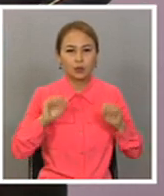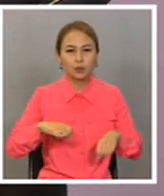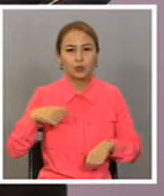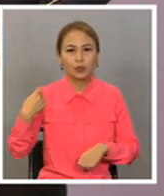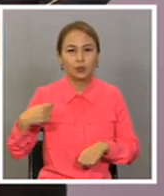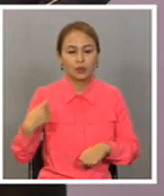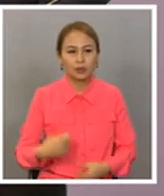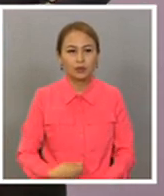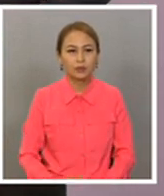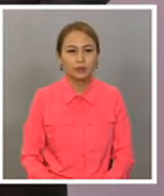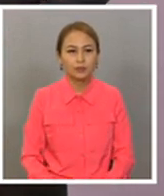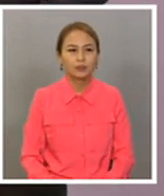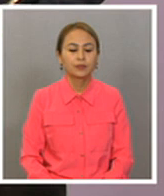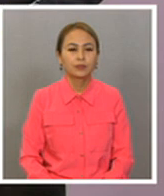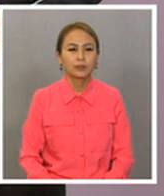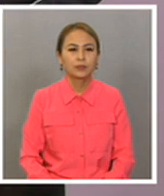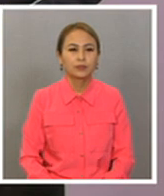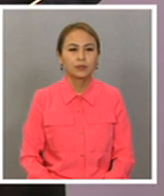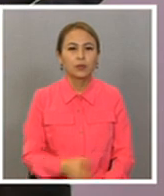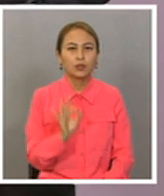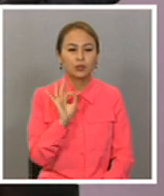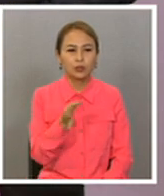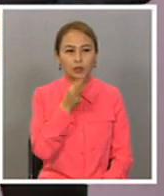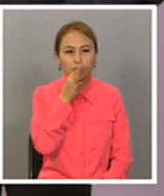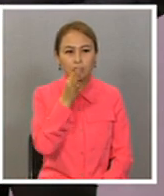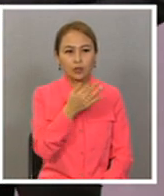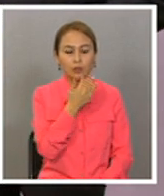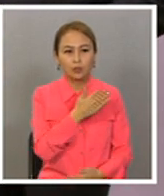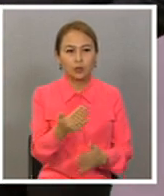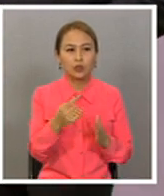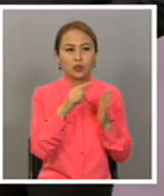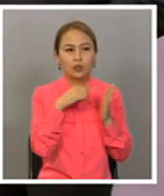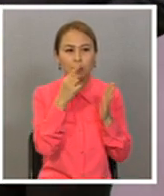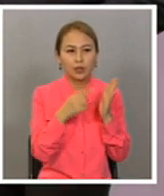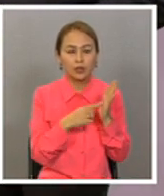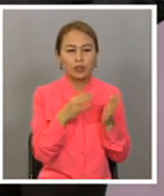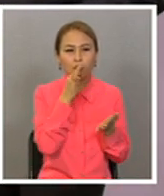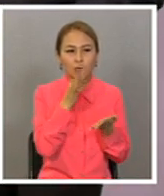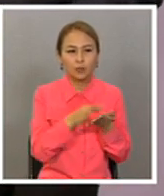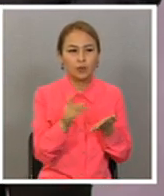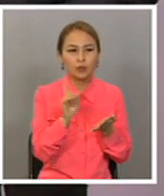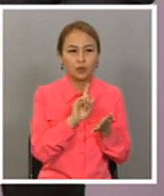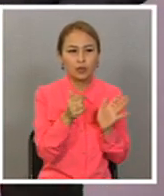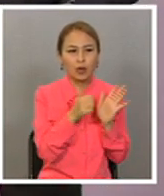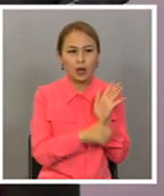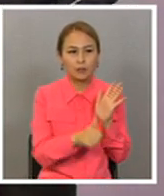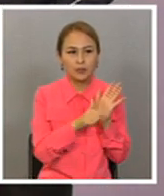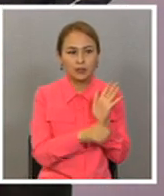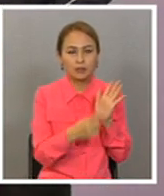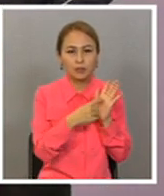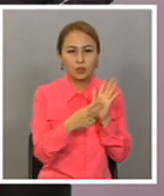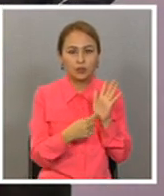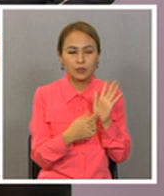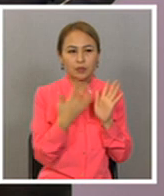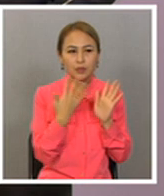Дұрыс айтасыңдар, бұл сұраққа жауап беру үшін 60-ты 5'ге